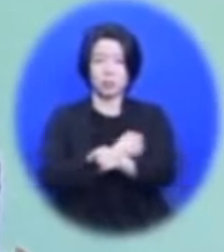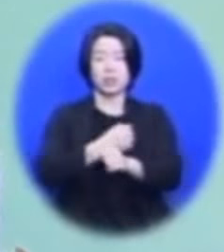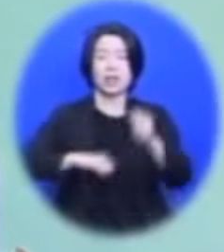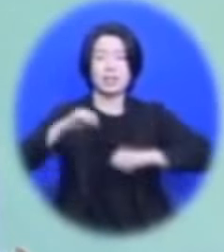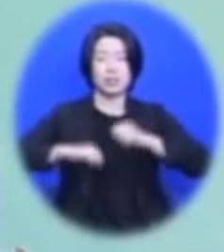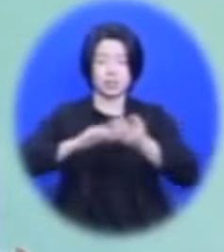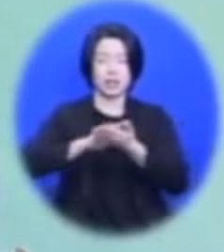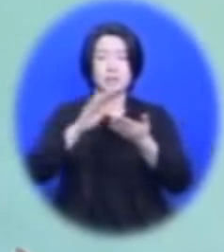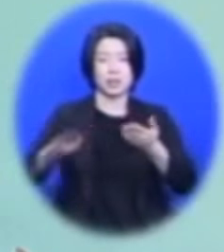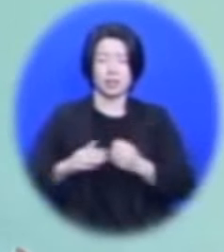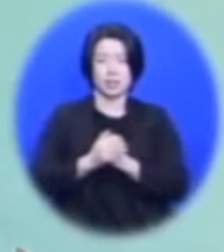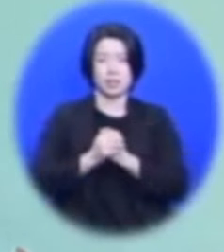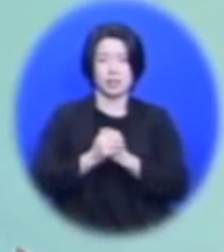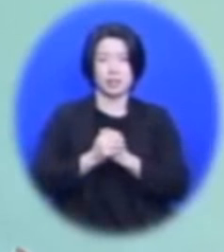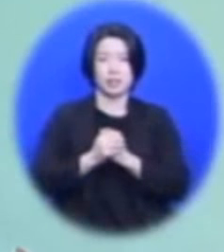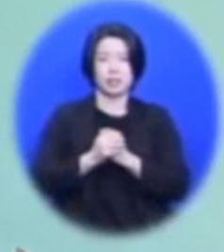역사입니다.